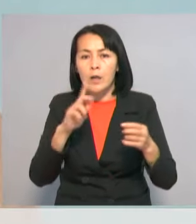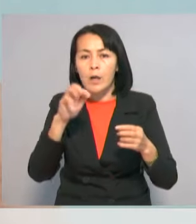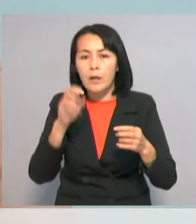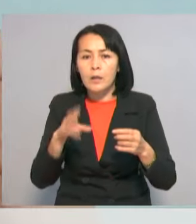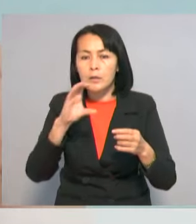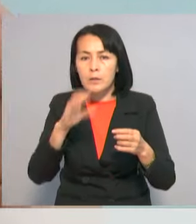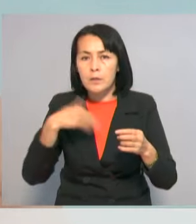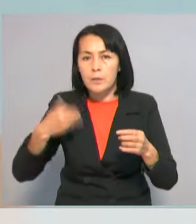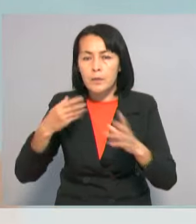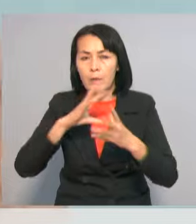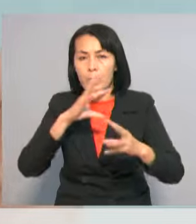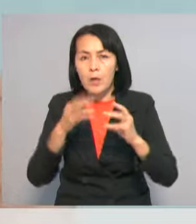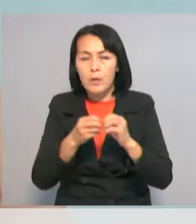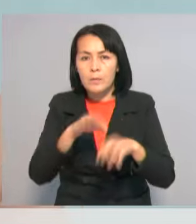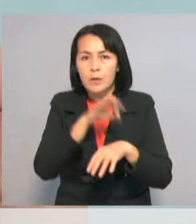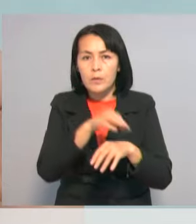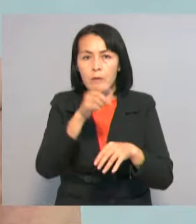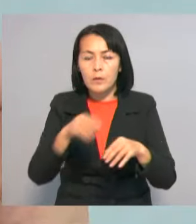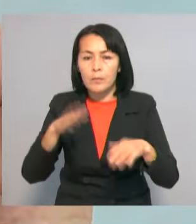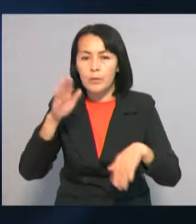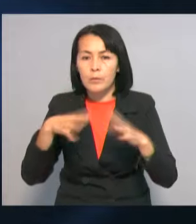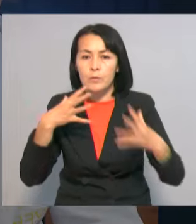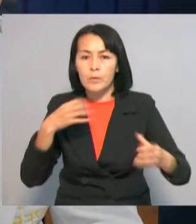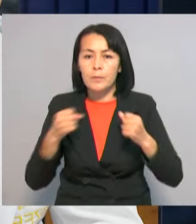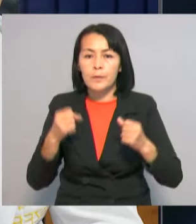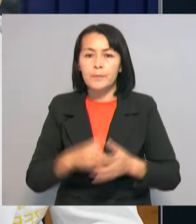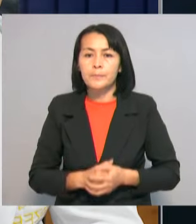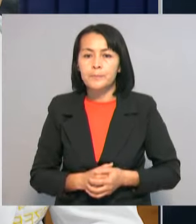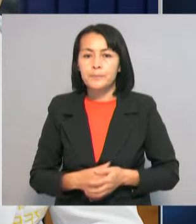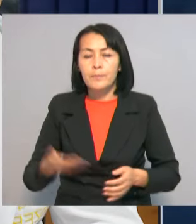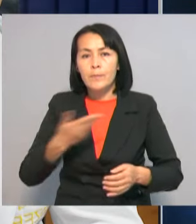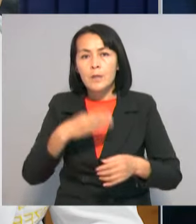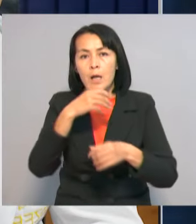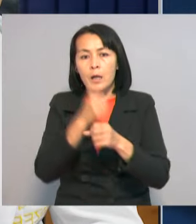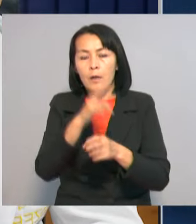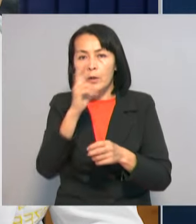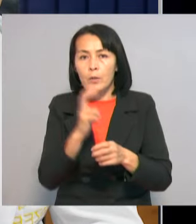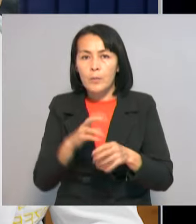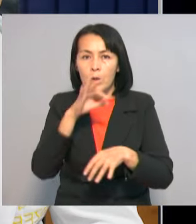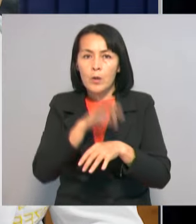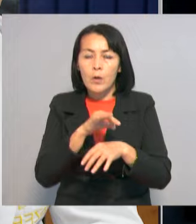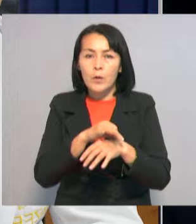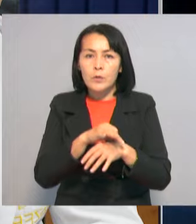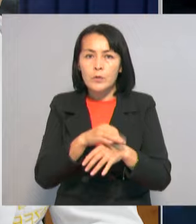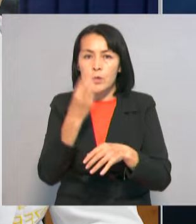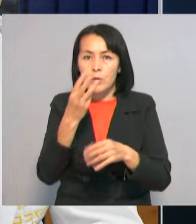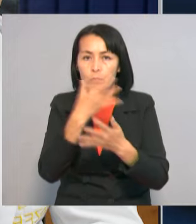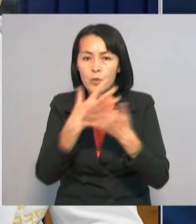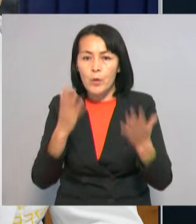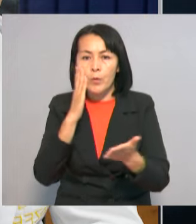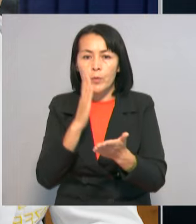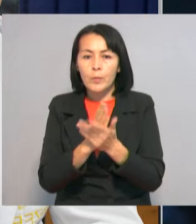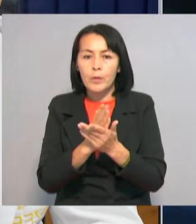С дәрумені бірлесіп, науқасты аяққа тұрғызады. Бізде негізгі буын ауруына кешенді түрде үш өнім